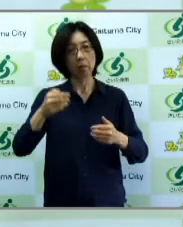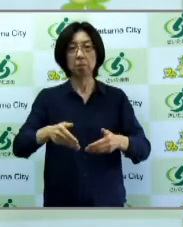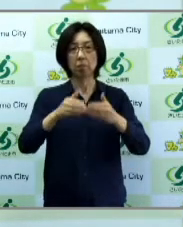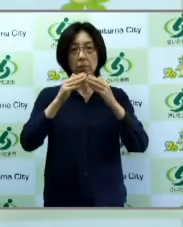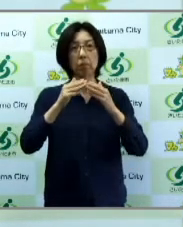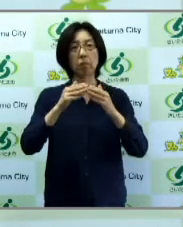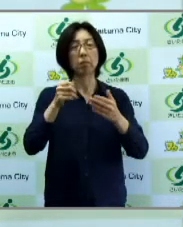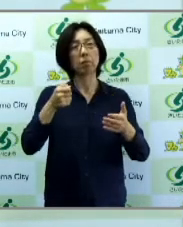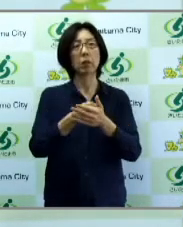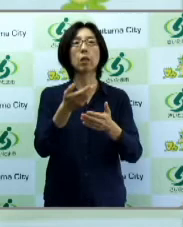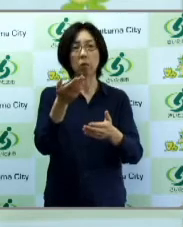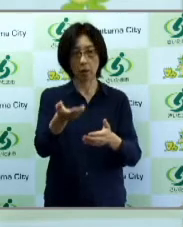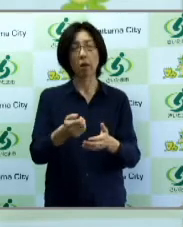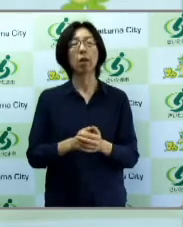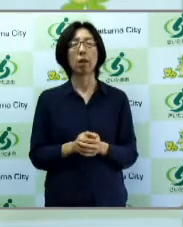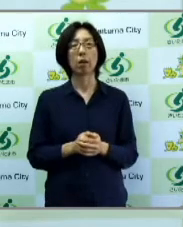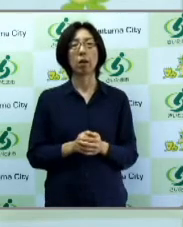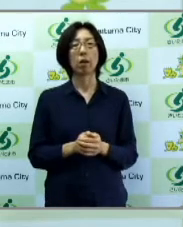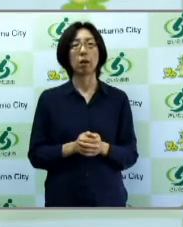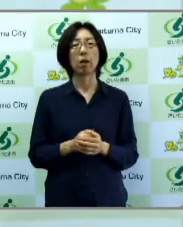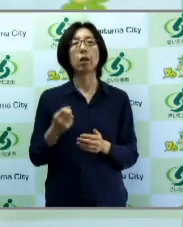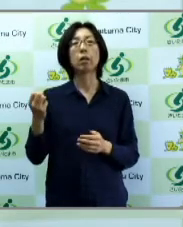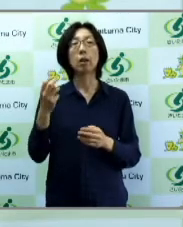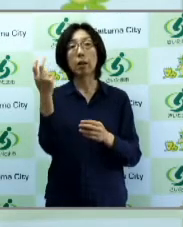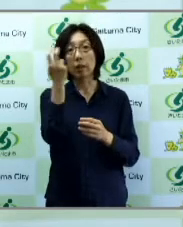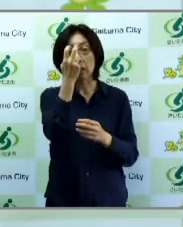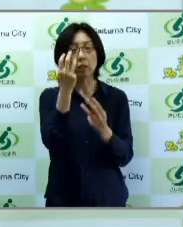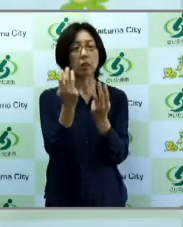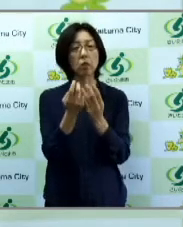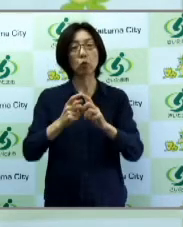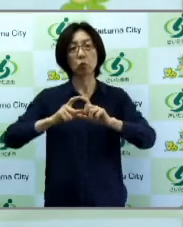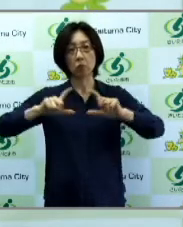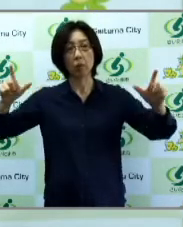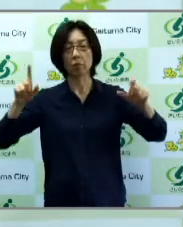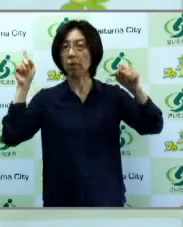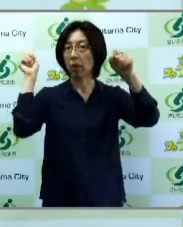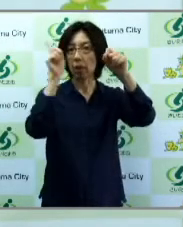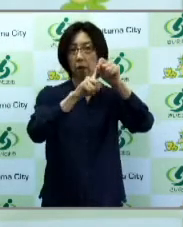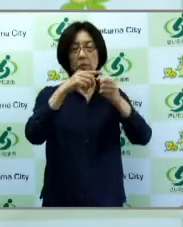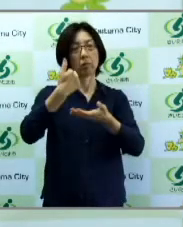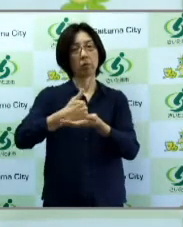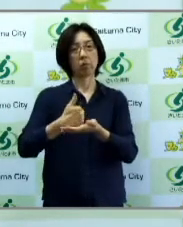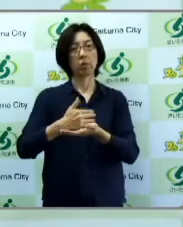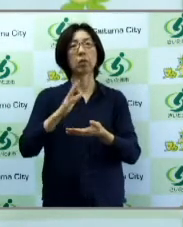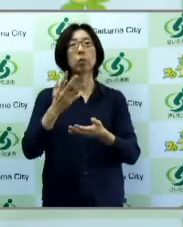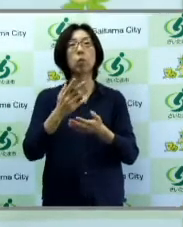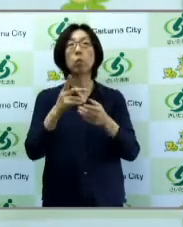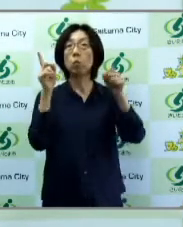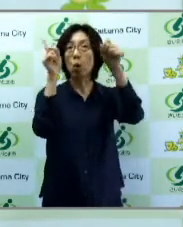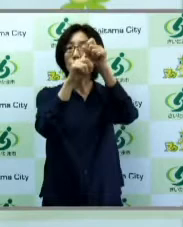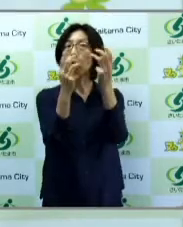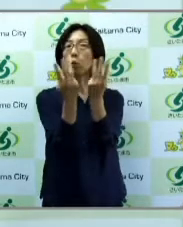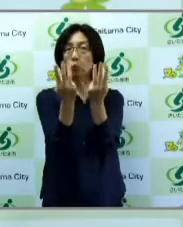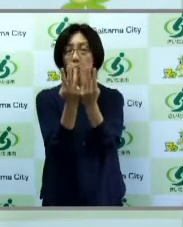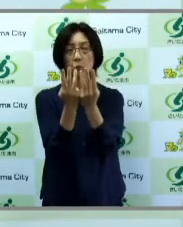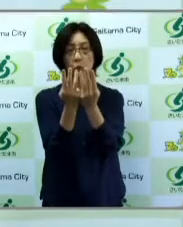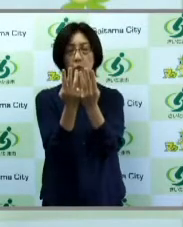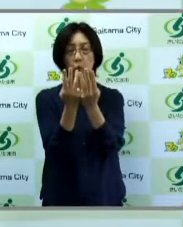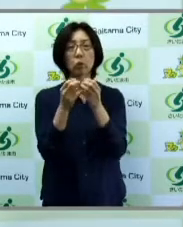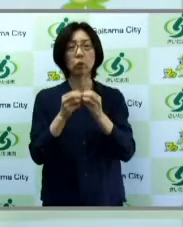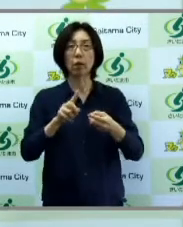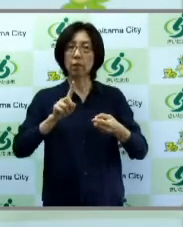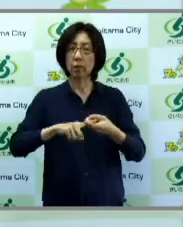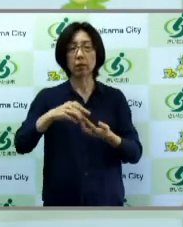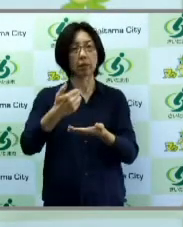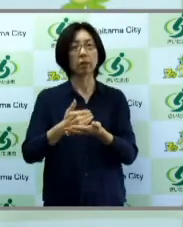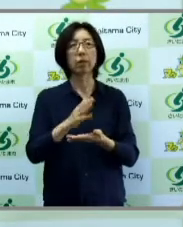あとすみません、検査数の増加を目指すということなんですが、具体的に何か数的なもので目標値を今考えていることがあれば教え